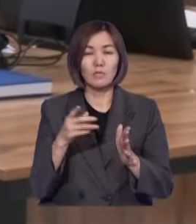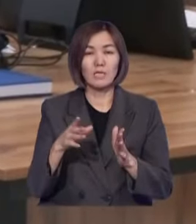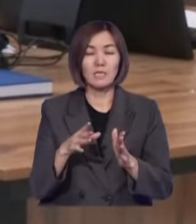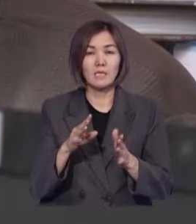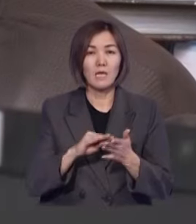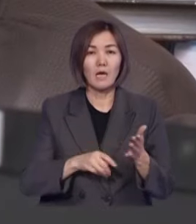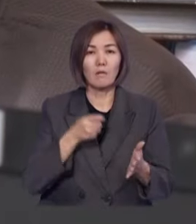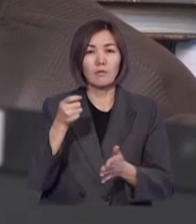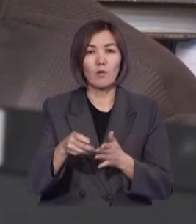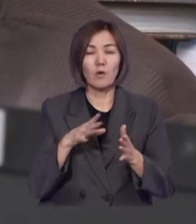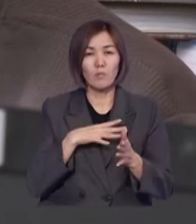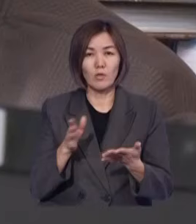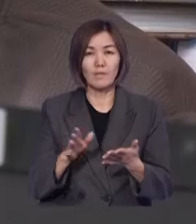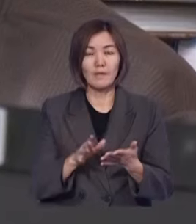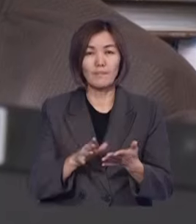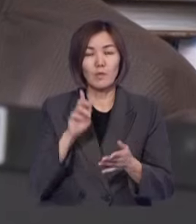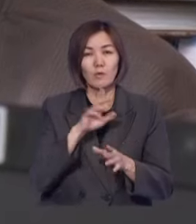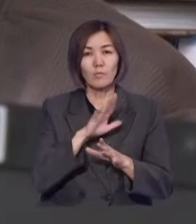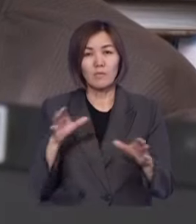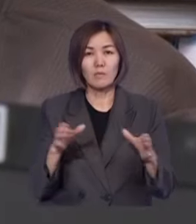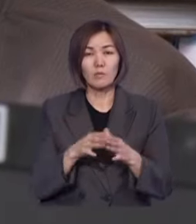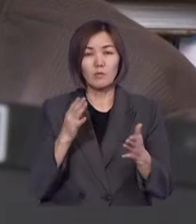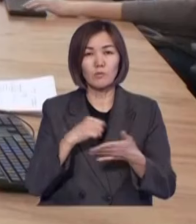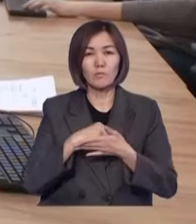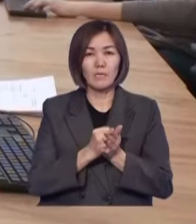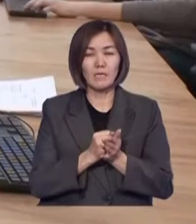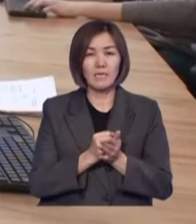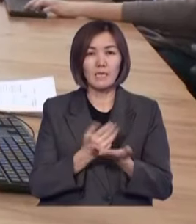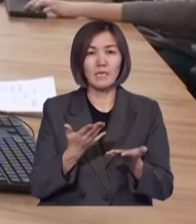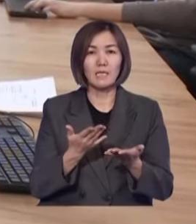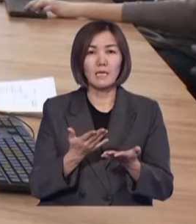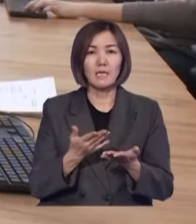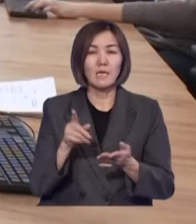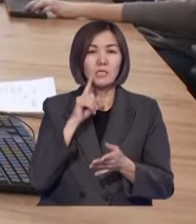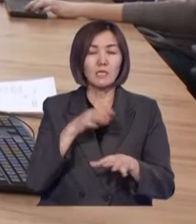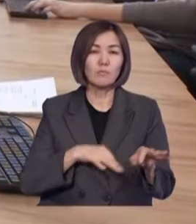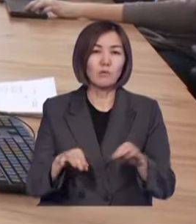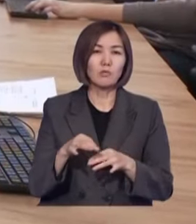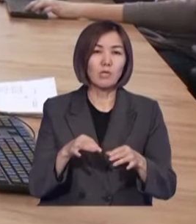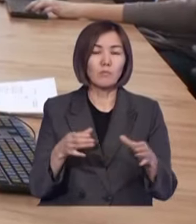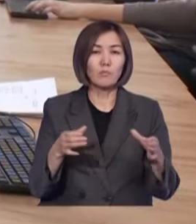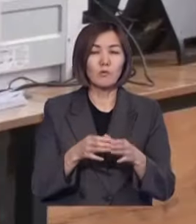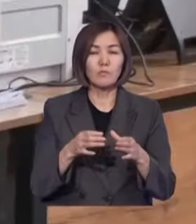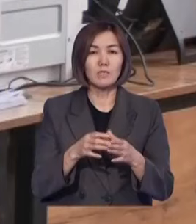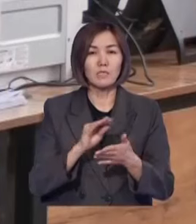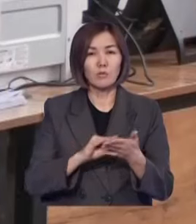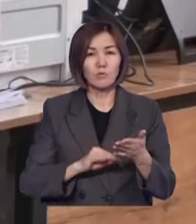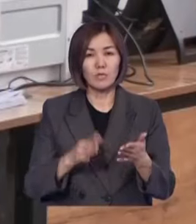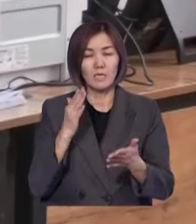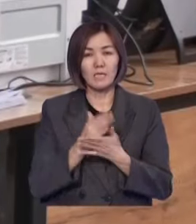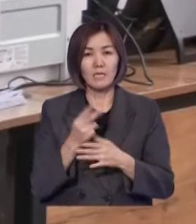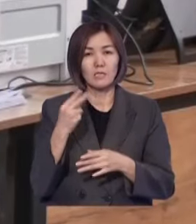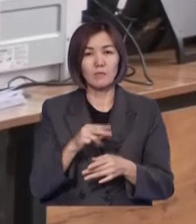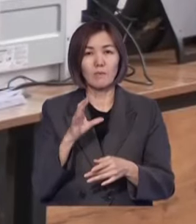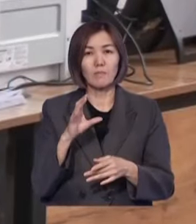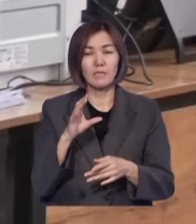өтініштерді қабылдайтын үкіметтік емес ұйымдар белгіленген. Мәліметтері kisk.kz сайтында және жас проект бөлімшесінде көрсетілген.